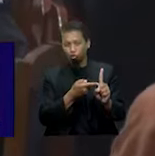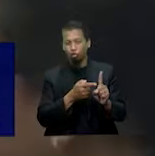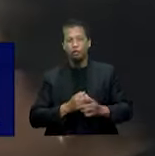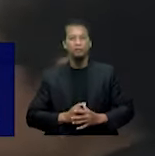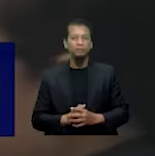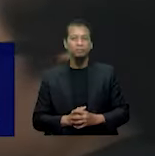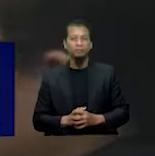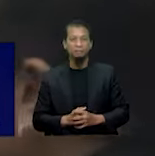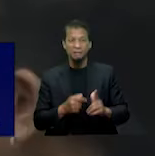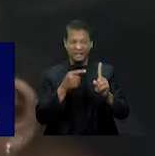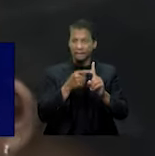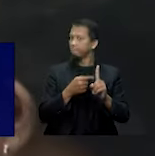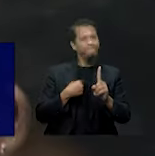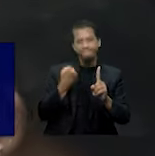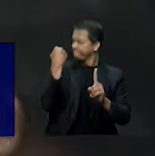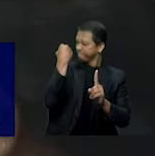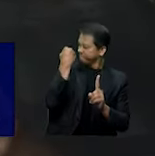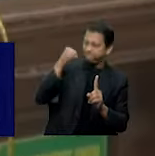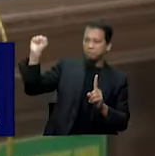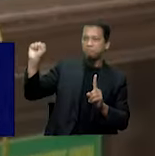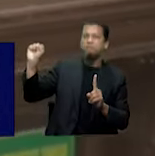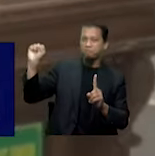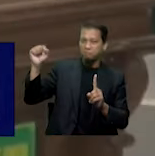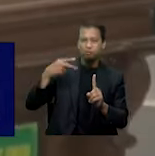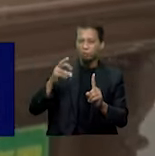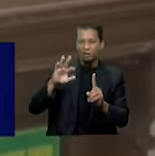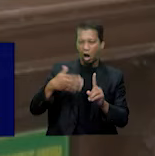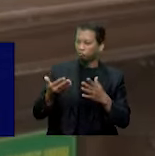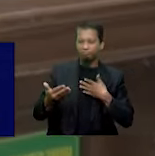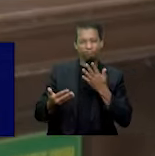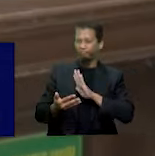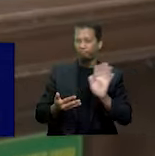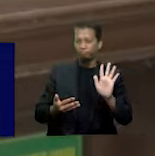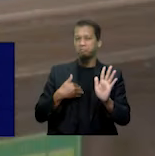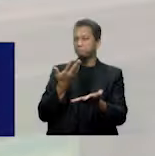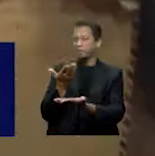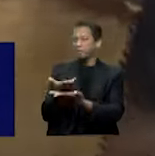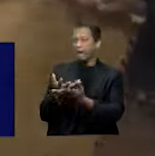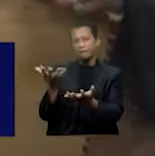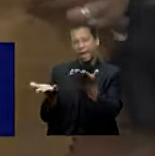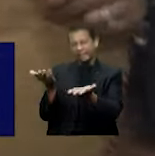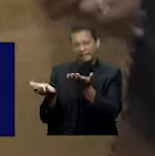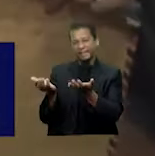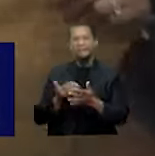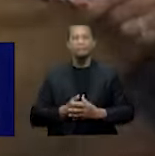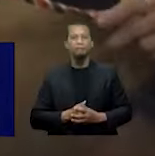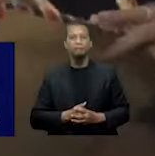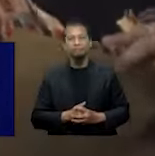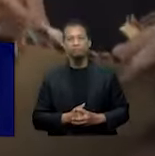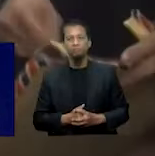20 tahun. Tak terima dengan vonis 20 tahun penjara, Yosef Hidayah dan kuasa hukumnya langsung menyatakan banding. Orang yang